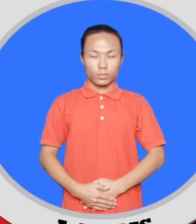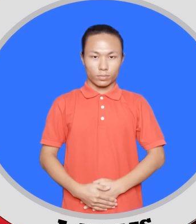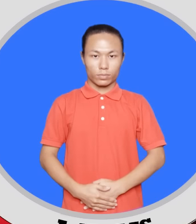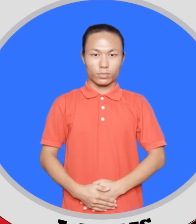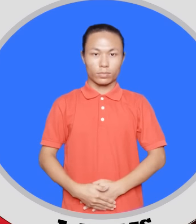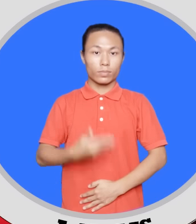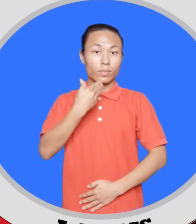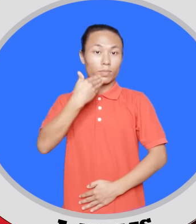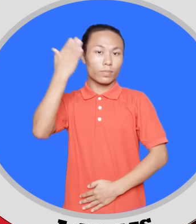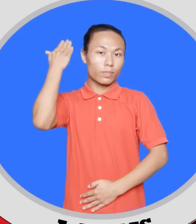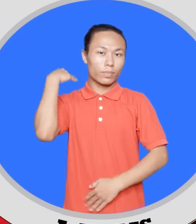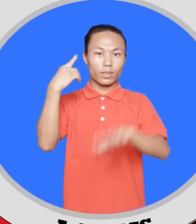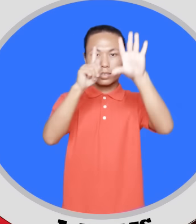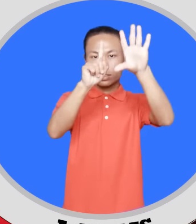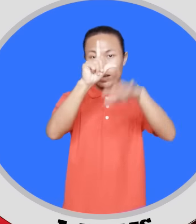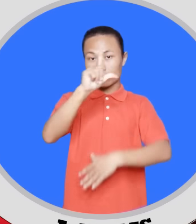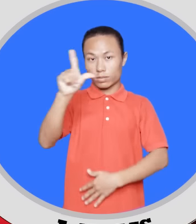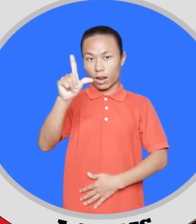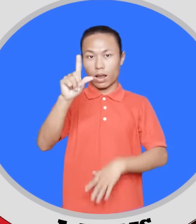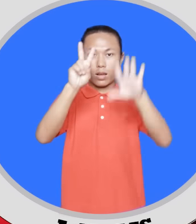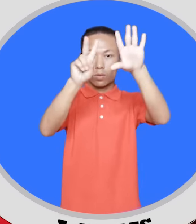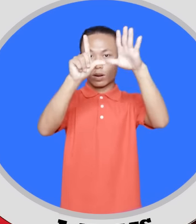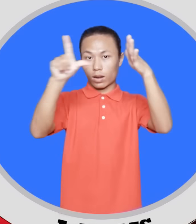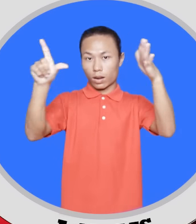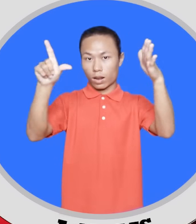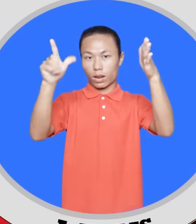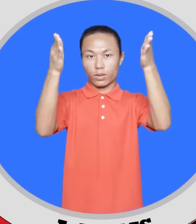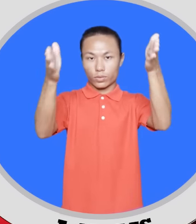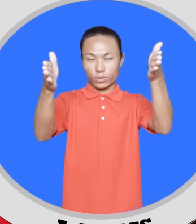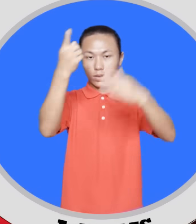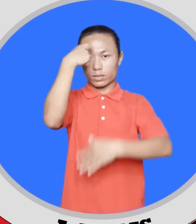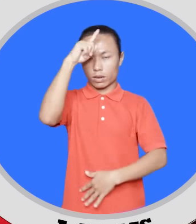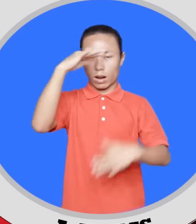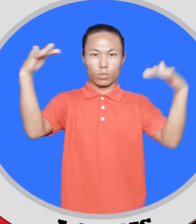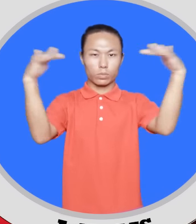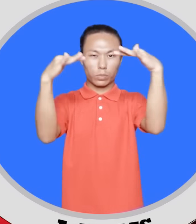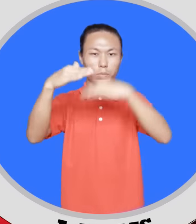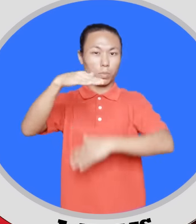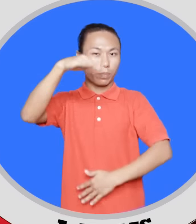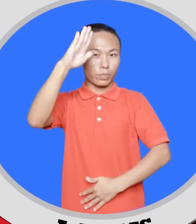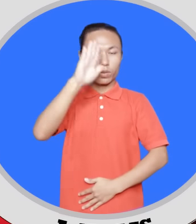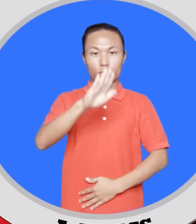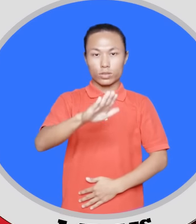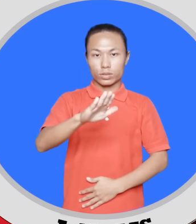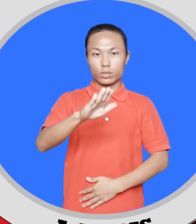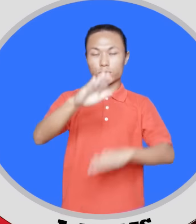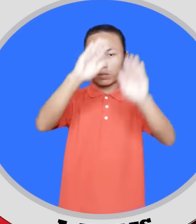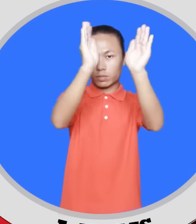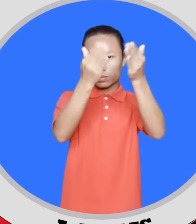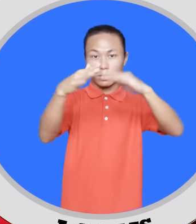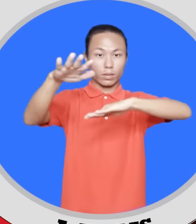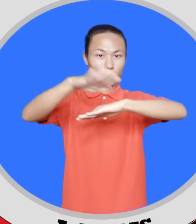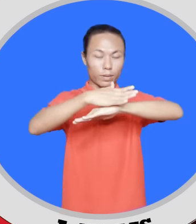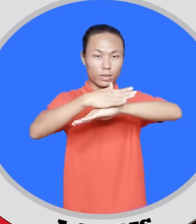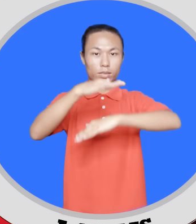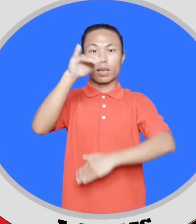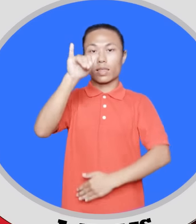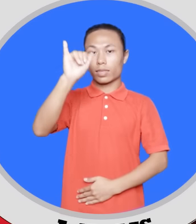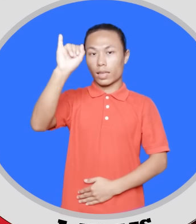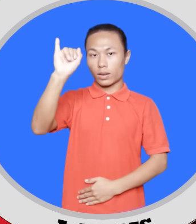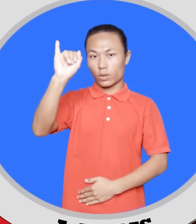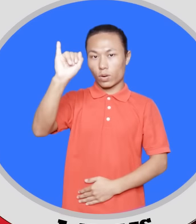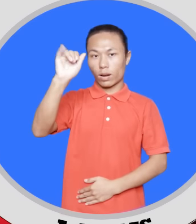။ဇွန်လအတွင်းဇူလိုင်လပထမပတ်အတွင်းတိုက်ပွဲအချိန်ဟာအပြင်းထန်ဆုံးနဲ့အမြင့်ဆုံးအချိန်ဖြစ်ခဲ့ပြီးအကြမ်းဖက်စစ်တပ်